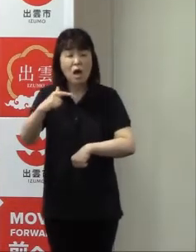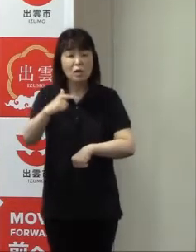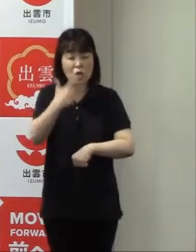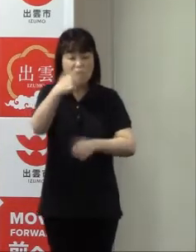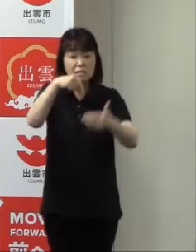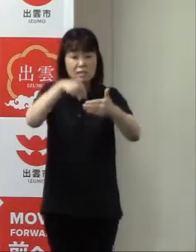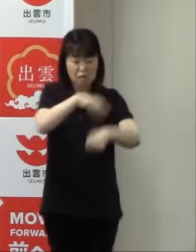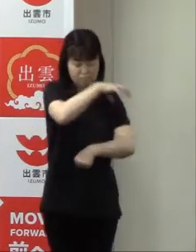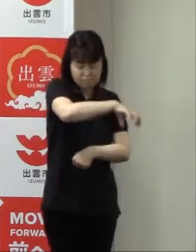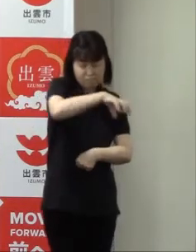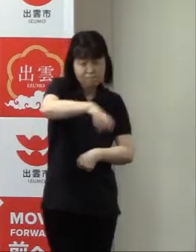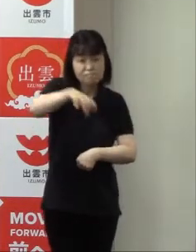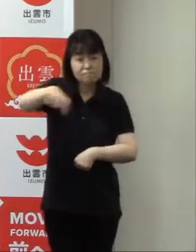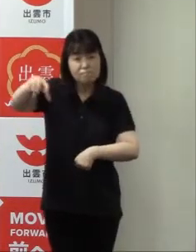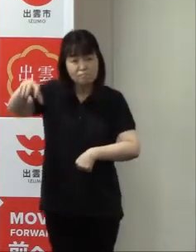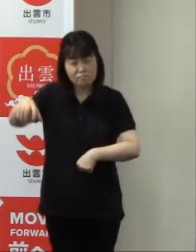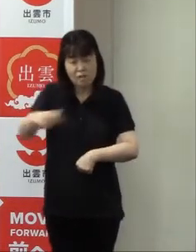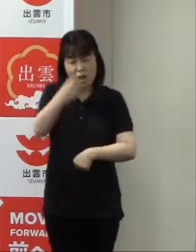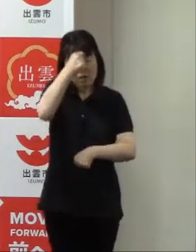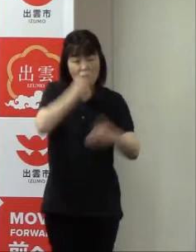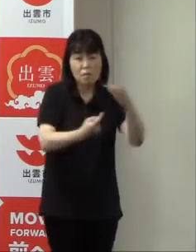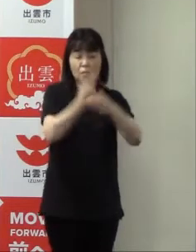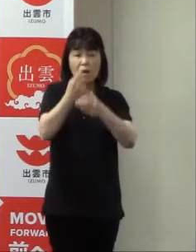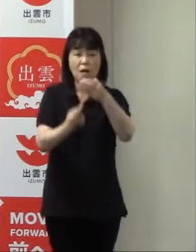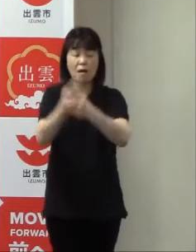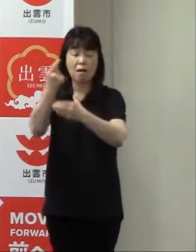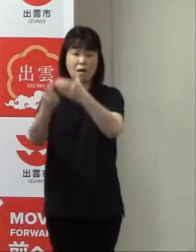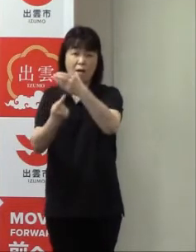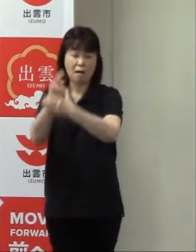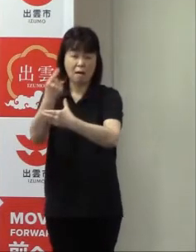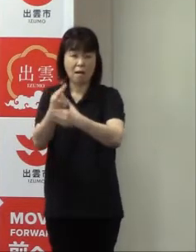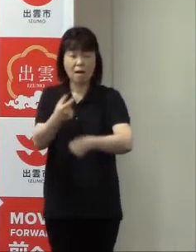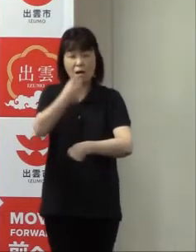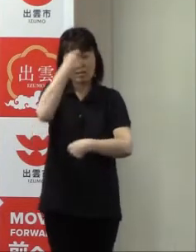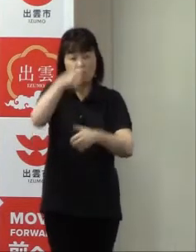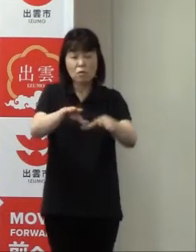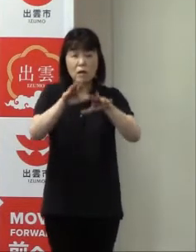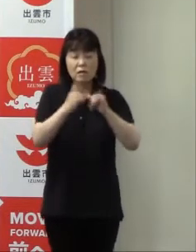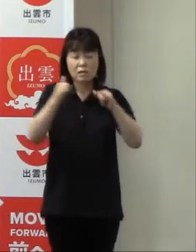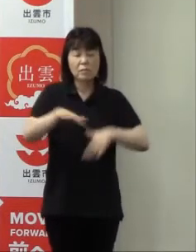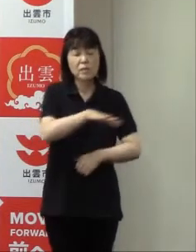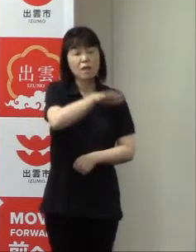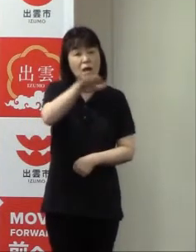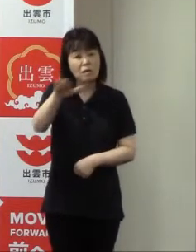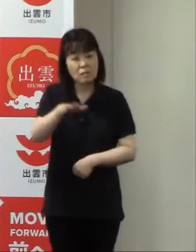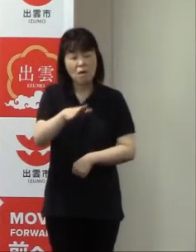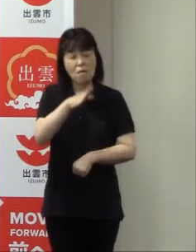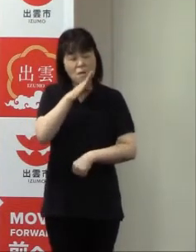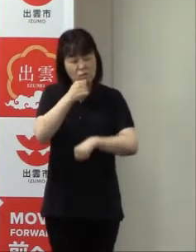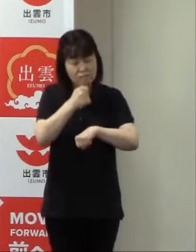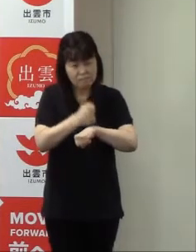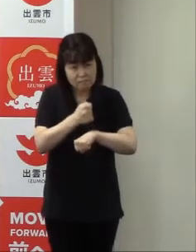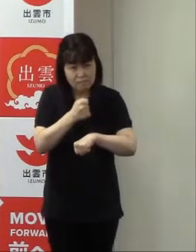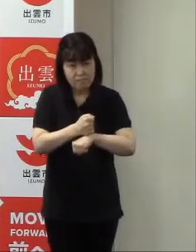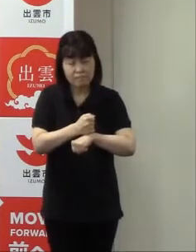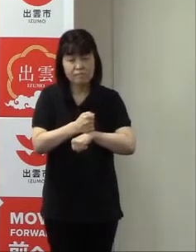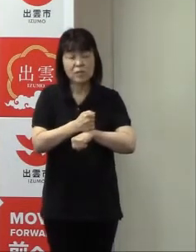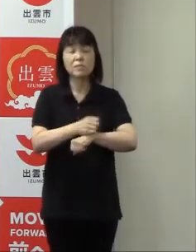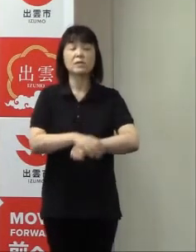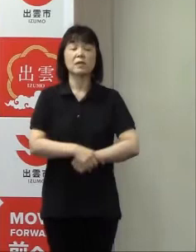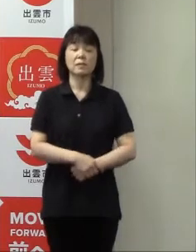発生をいたしました。被害を受けられた市民の皆様に心からお見舞いを申し上げる次第でございます